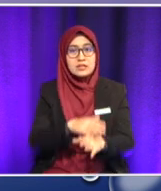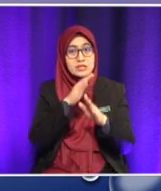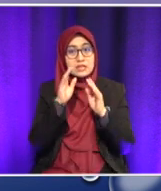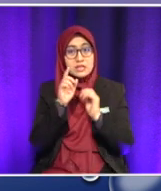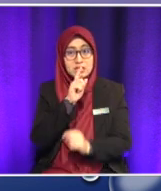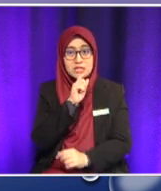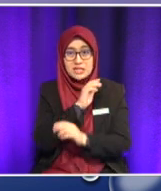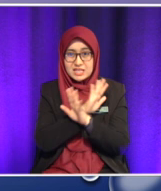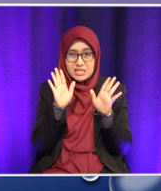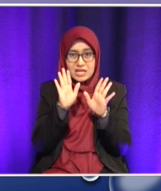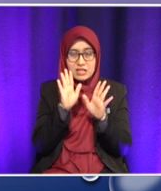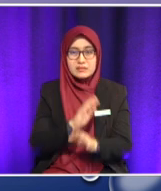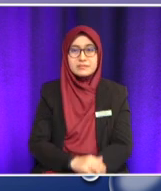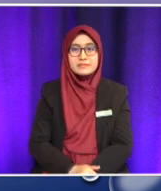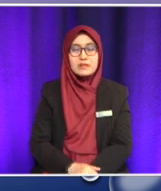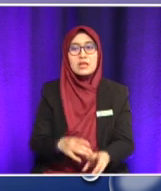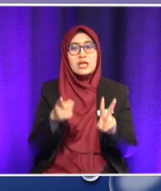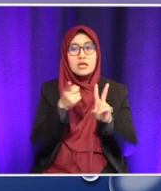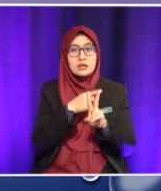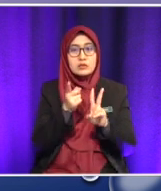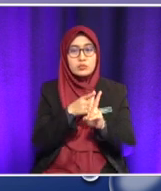kedua yes